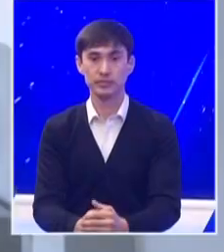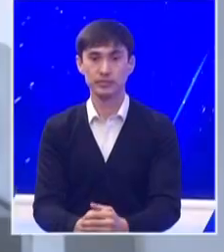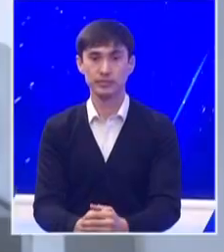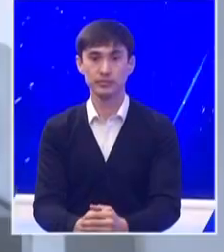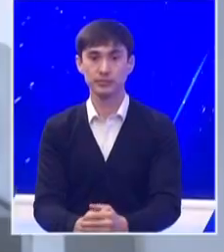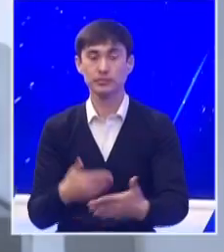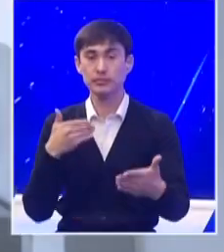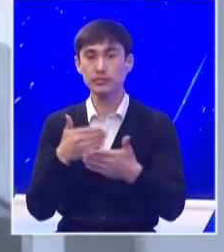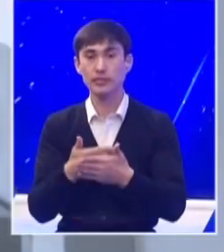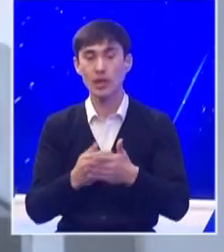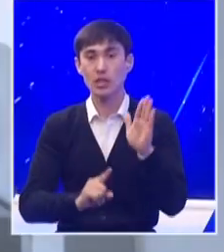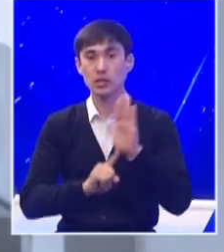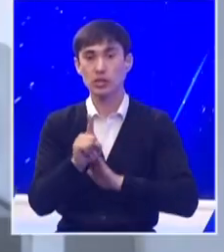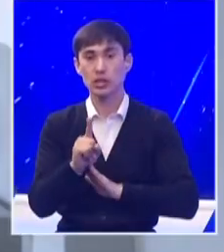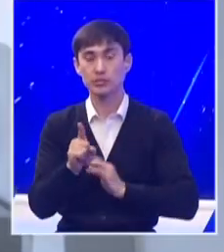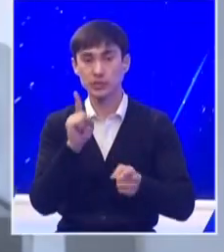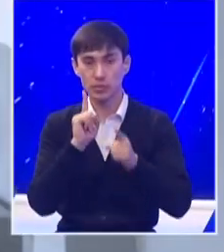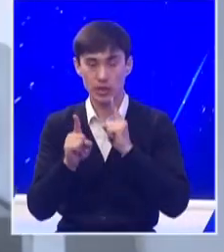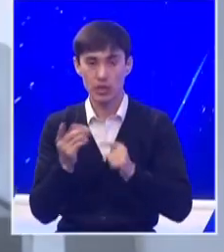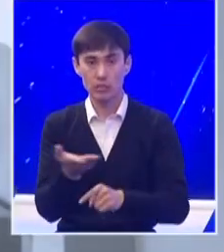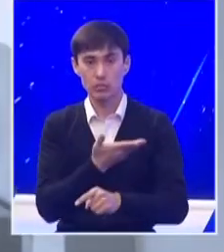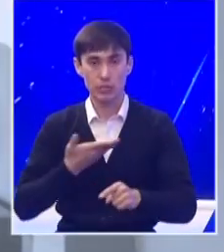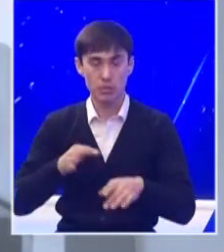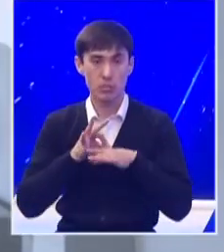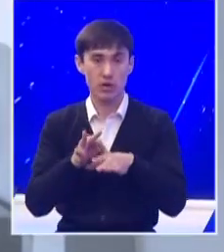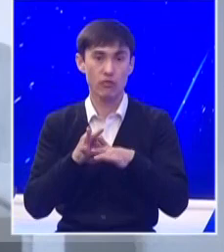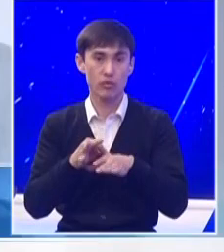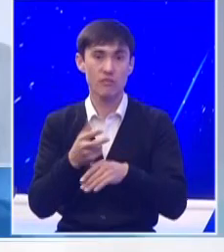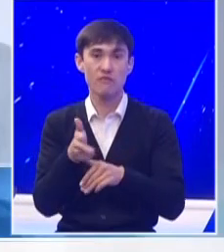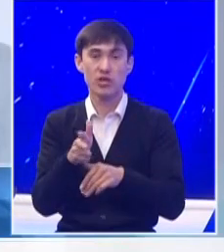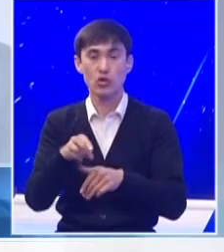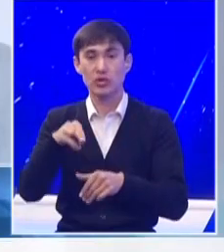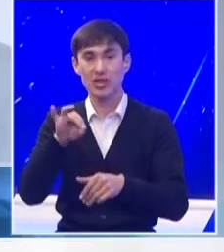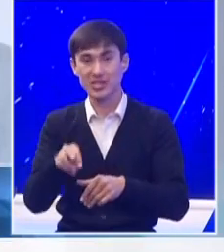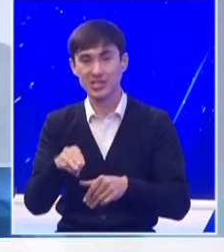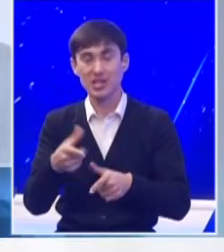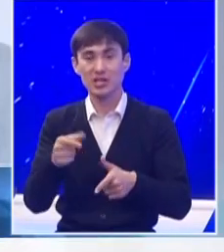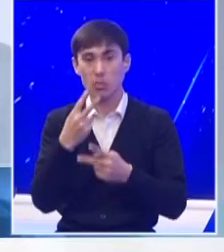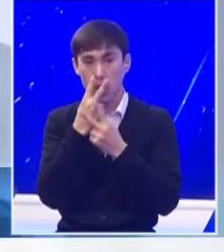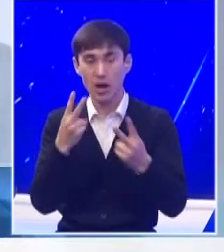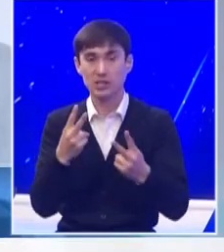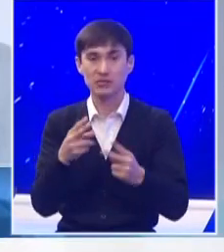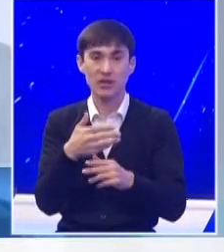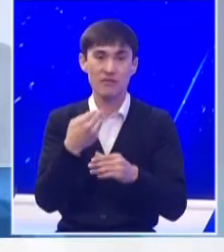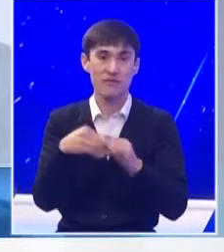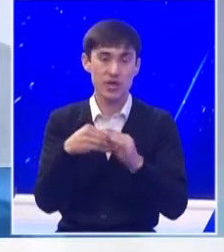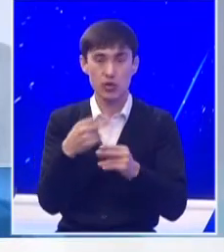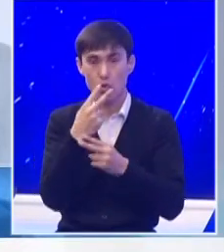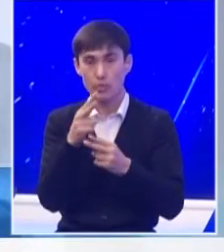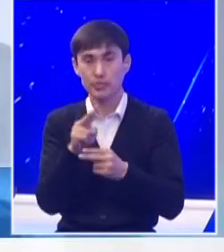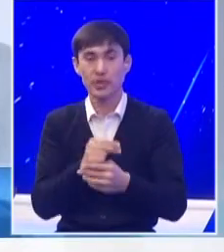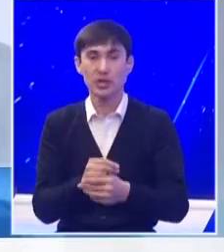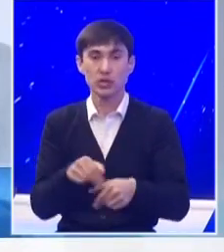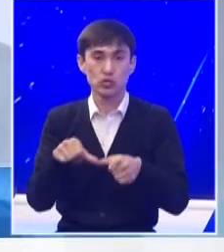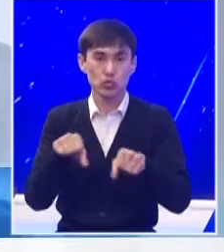Перед началом самого семинара мы проводим видеотест, где показываем видео, и судья,